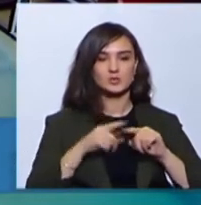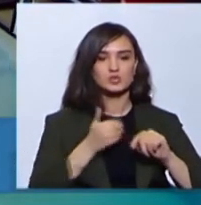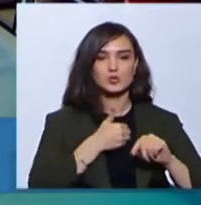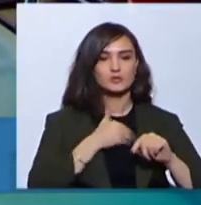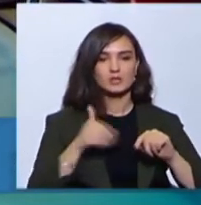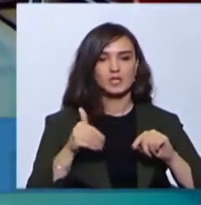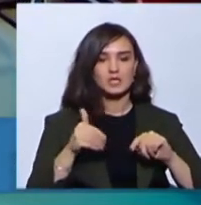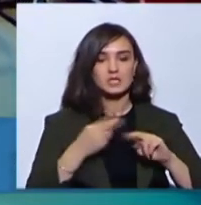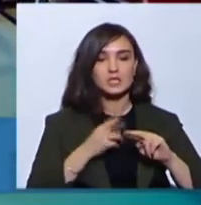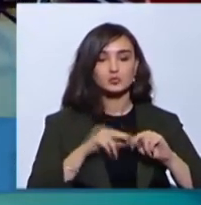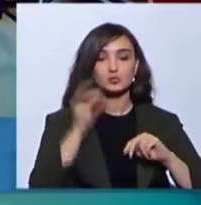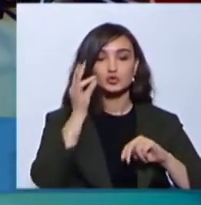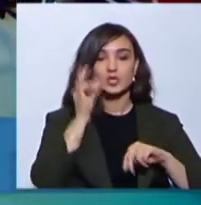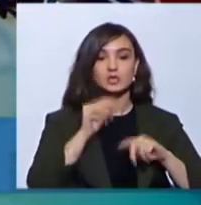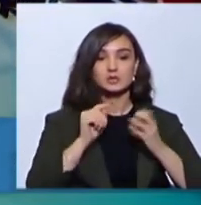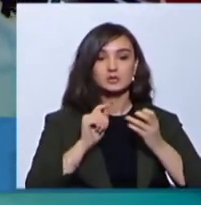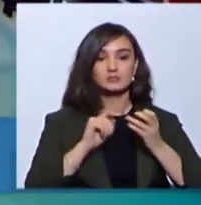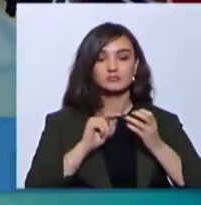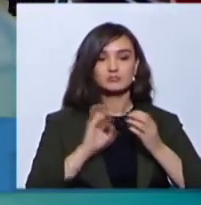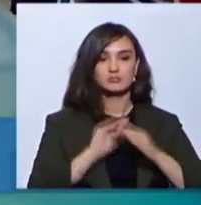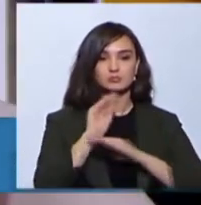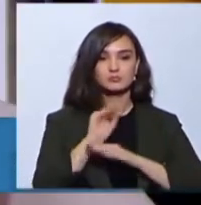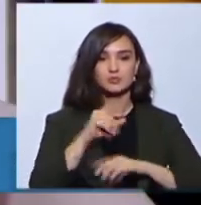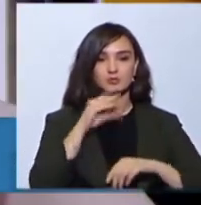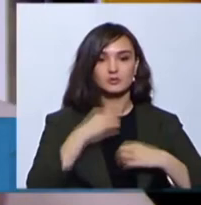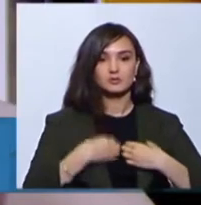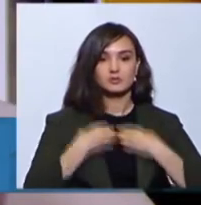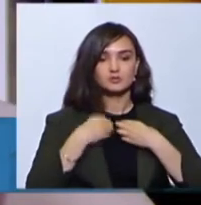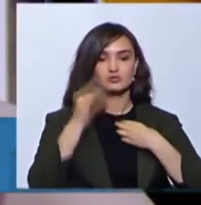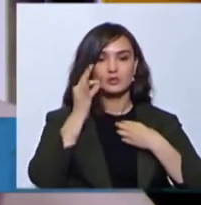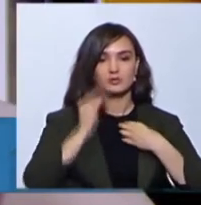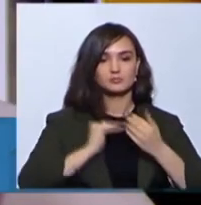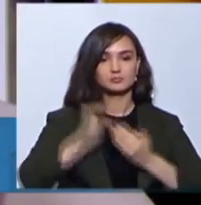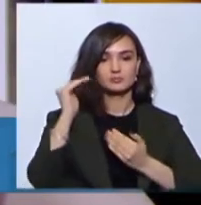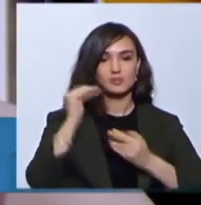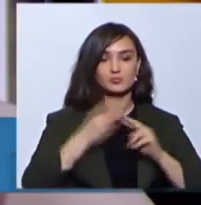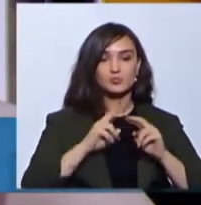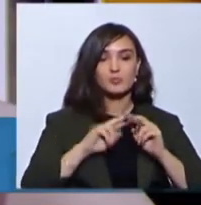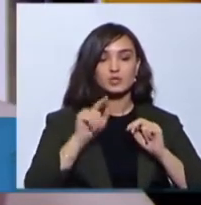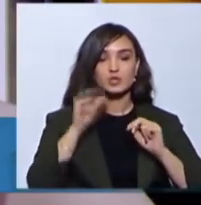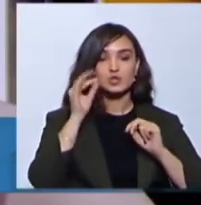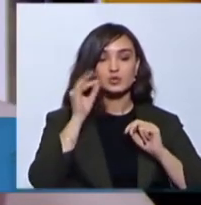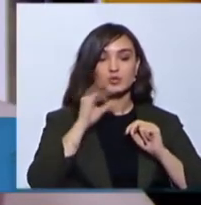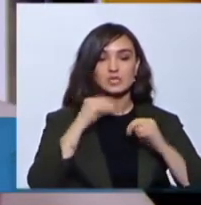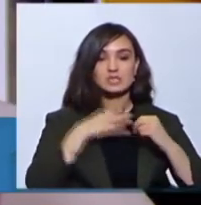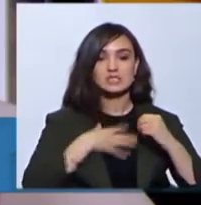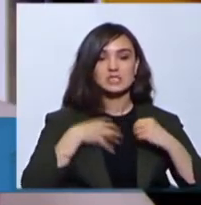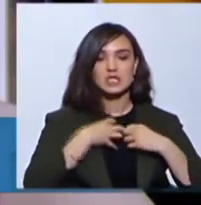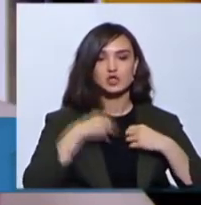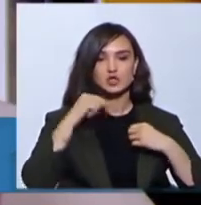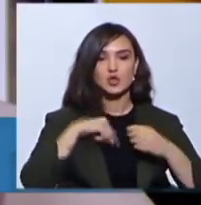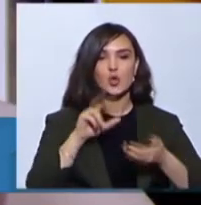და განსაკუთრებით შაქრის დონე სტრესის ფონზე იმატებს. ეს გამოწვეულია იქედან, რომ სტრესის დროს გამოიყოფა